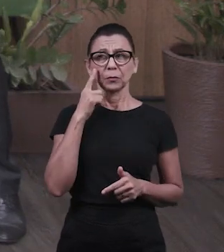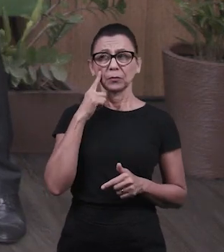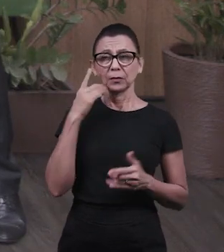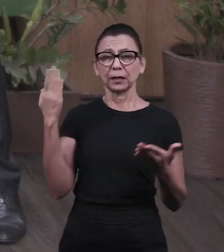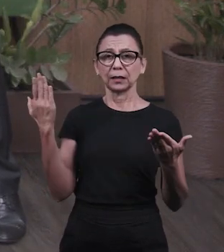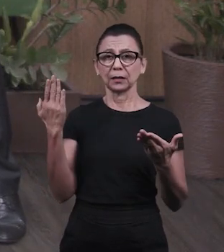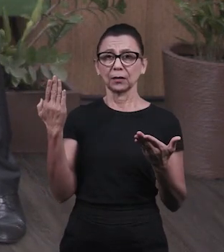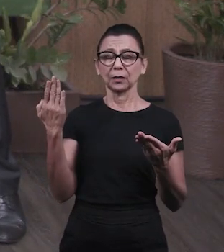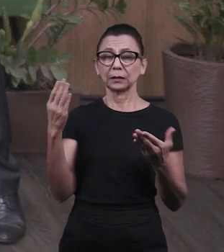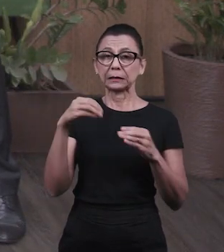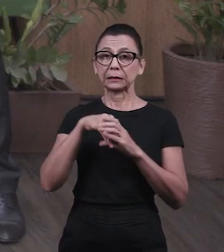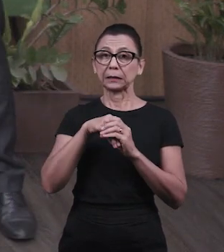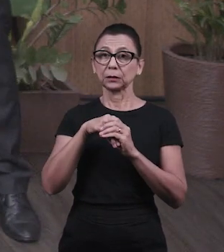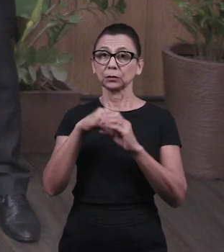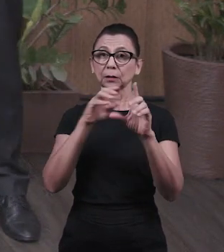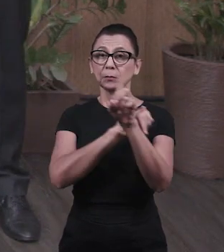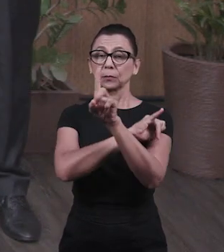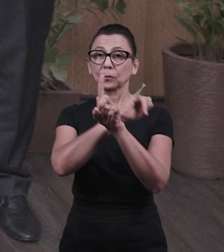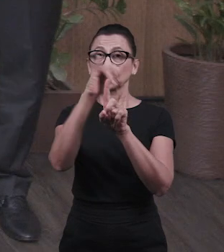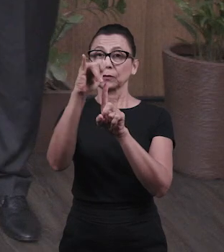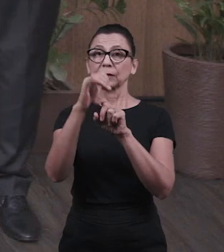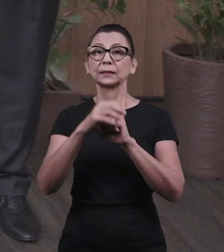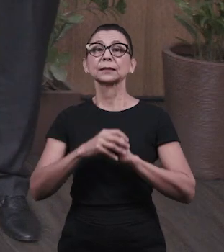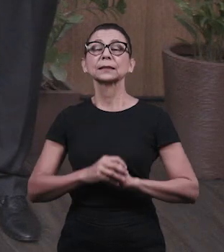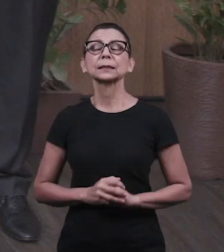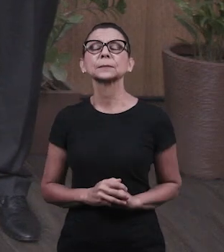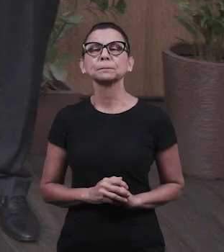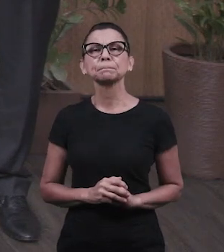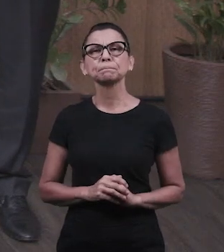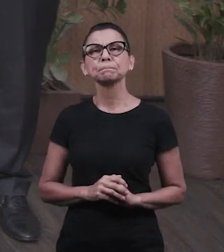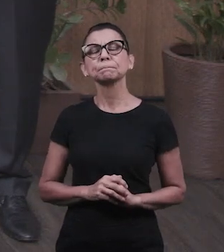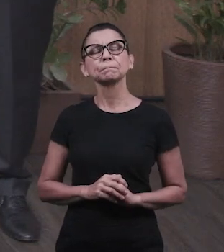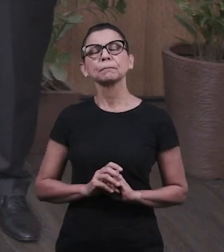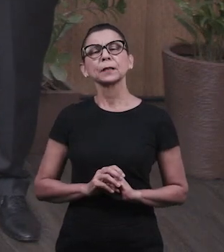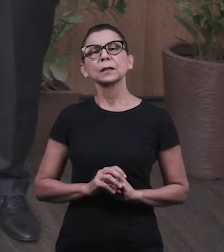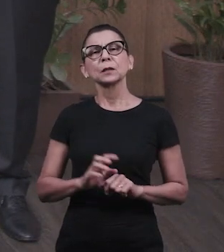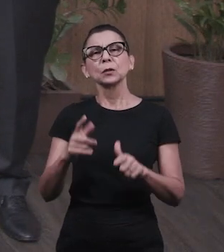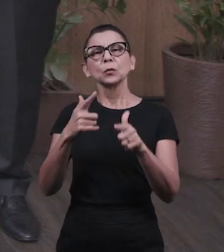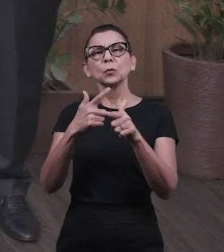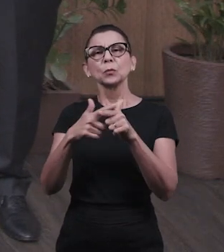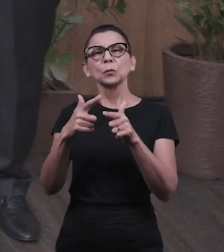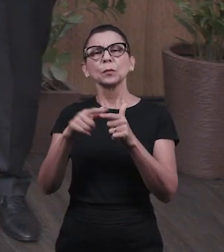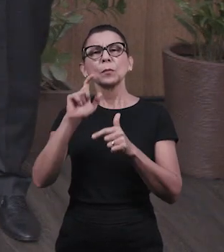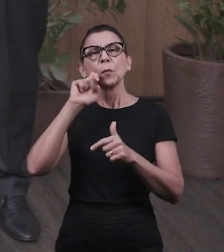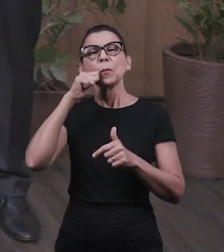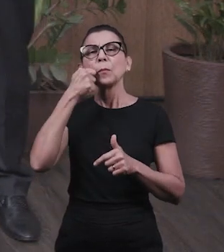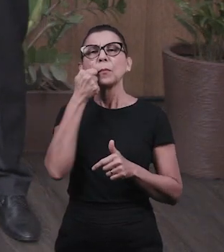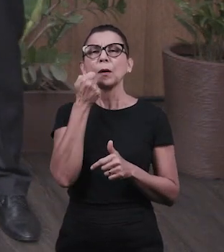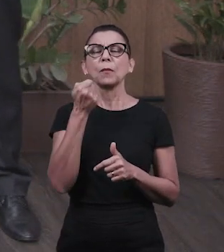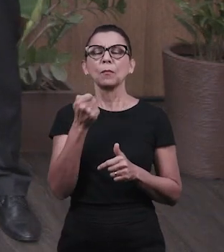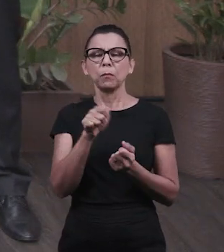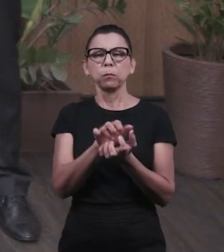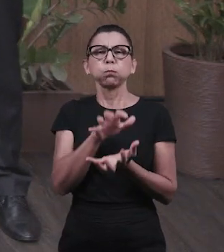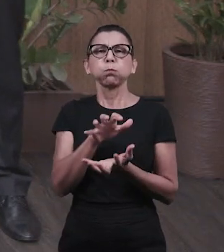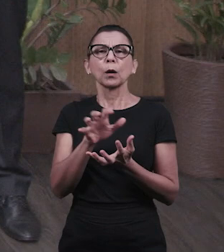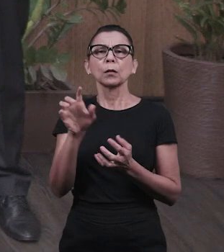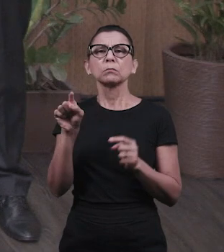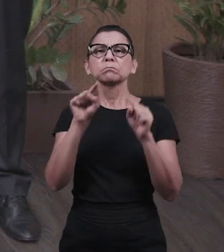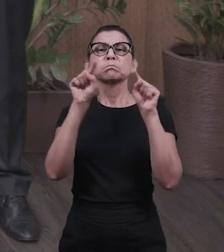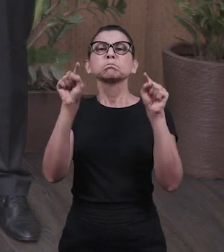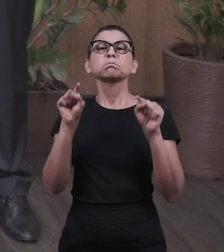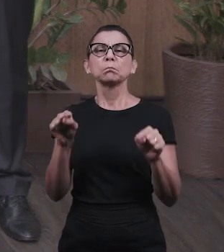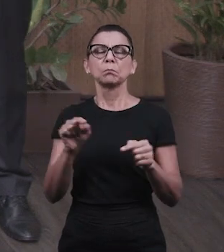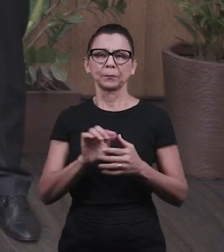пророческом аспекте. В чем же проблема хлеба с закваской? Потому что закваска,